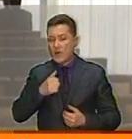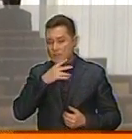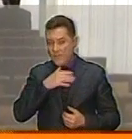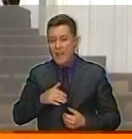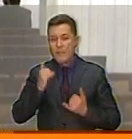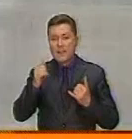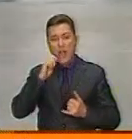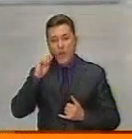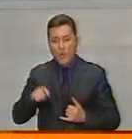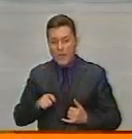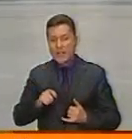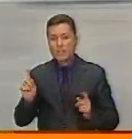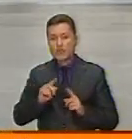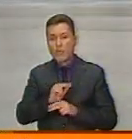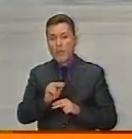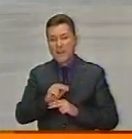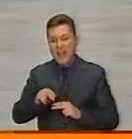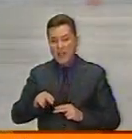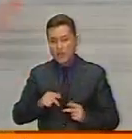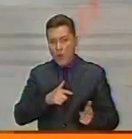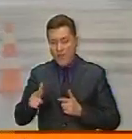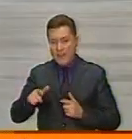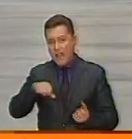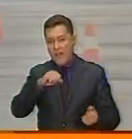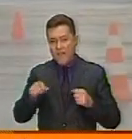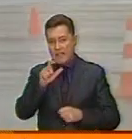чтобы подготовить водителей Дмитро Литвиненко Євген каченко програма Вікна СТБ